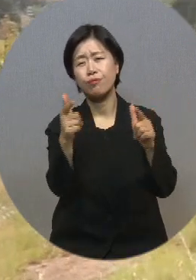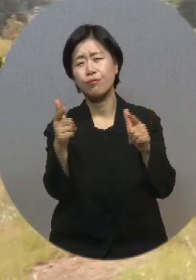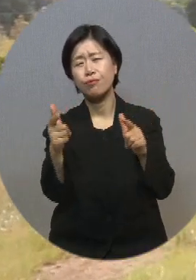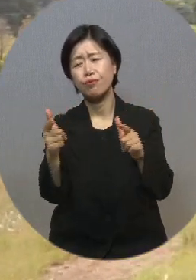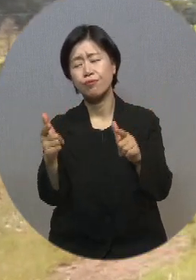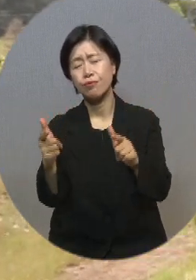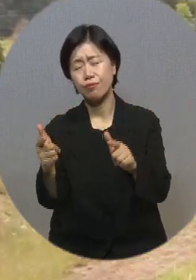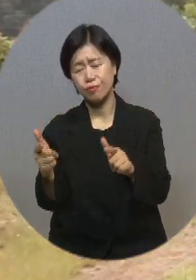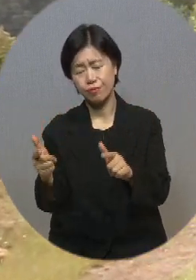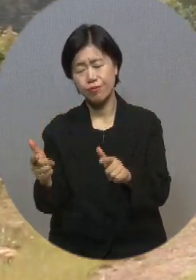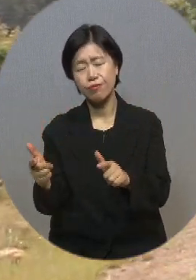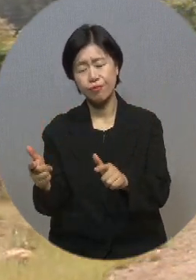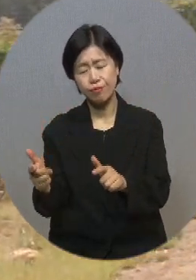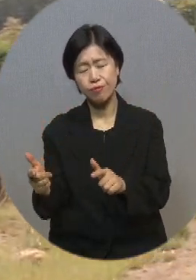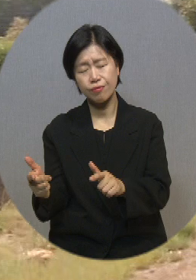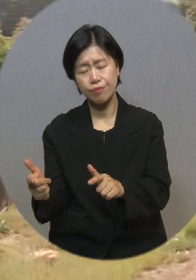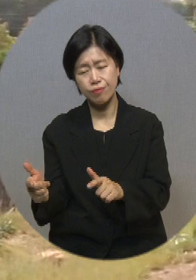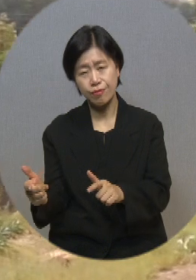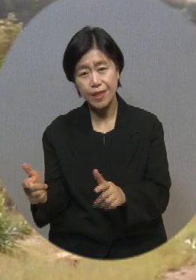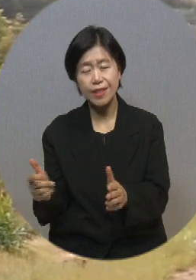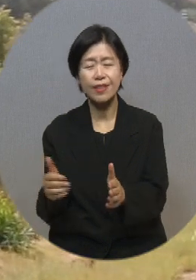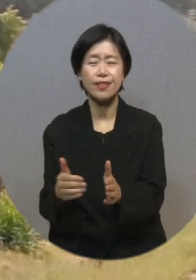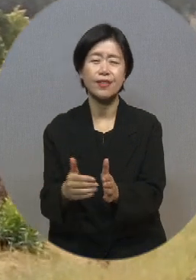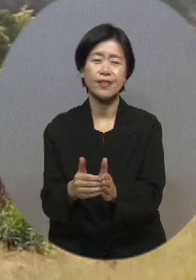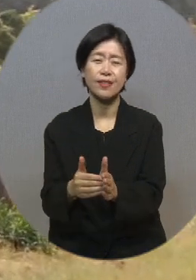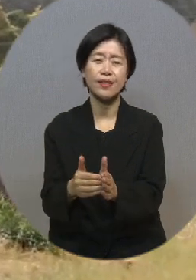멀어져 간다.